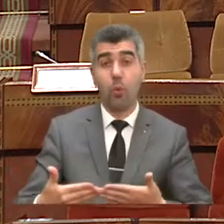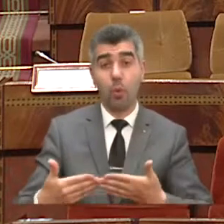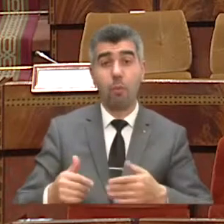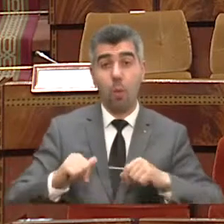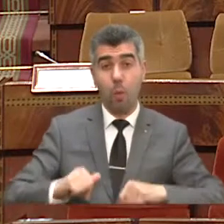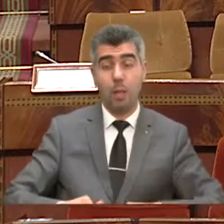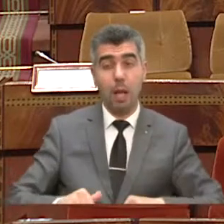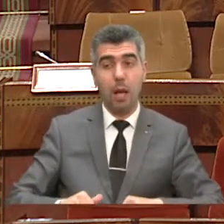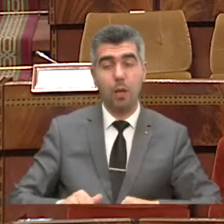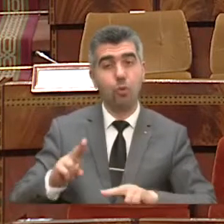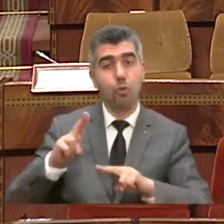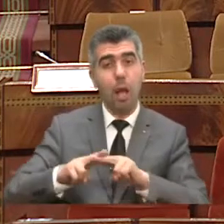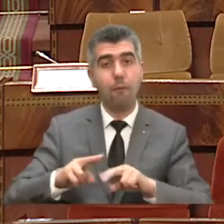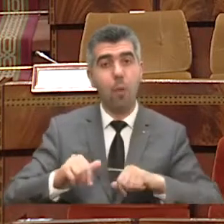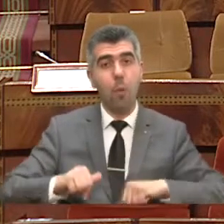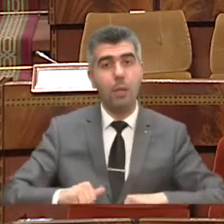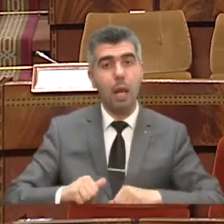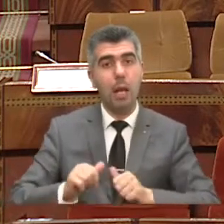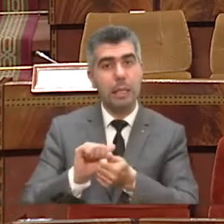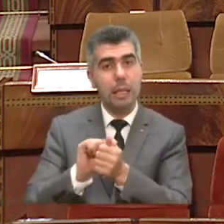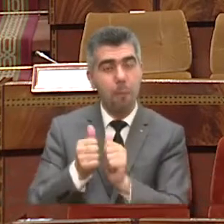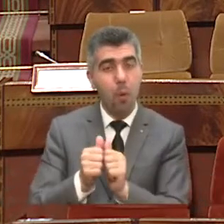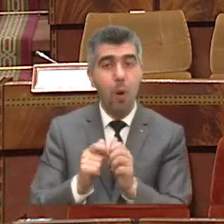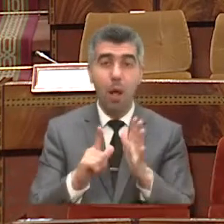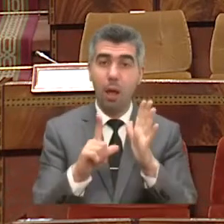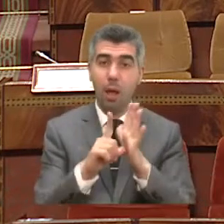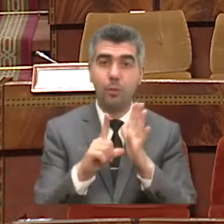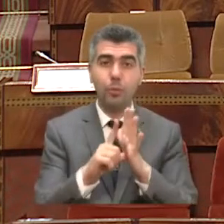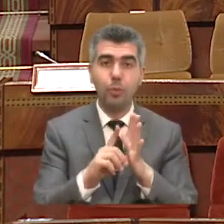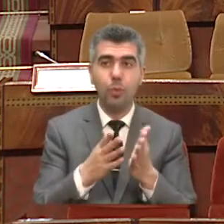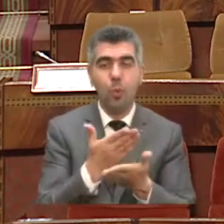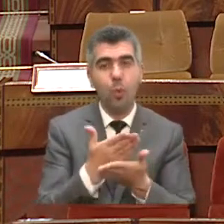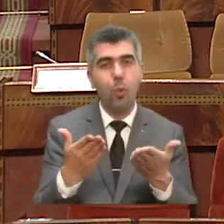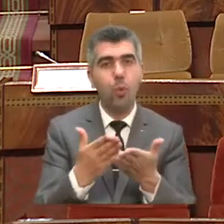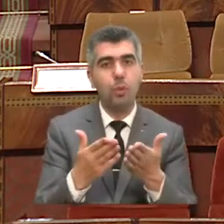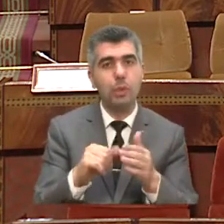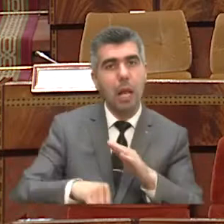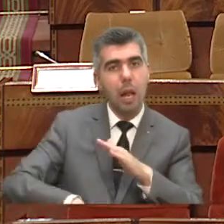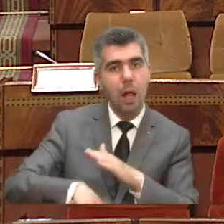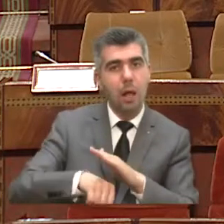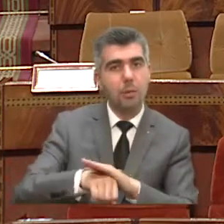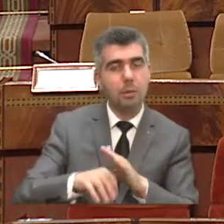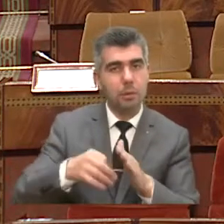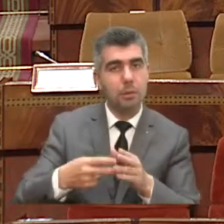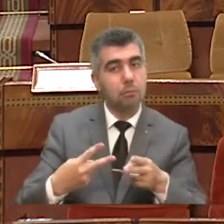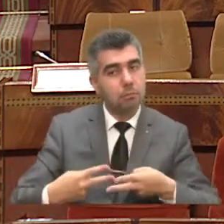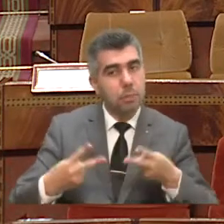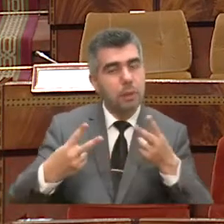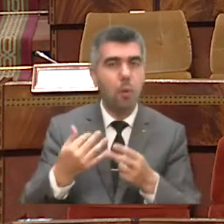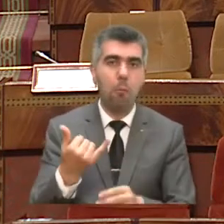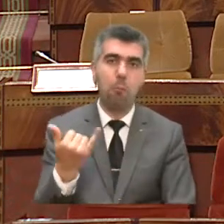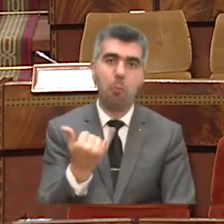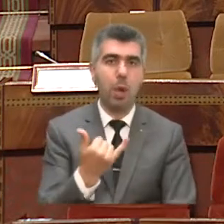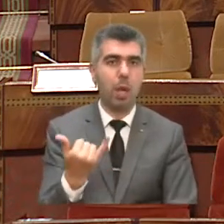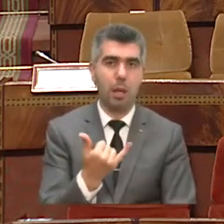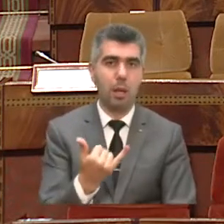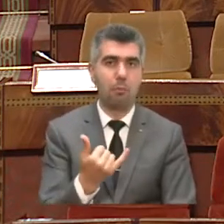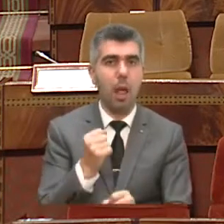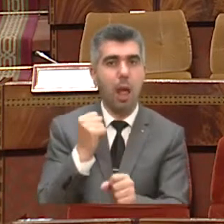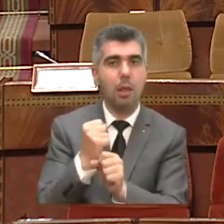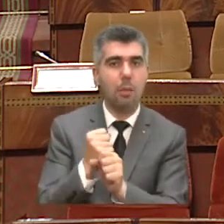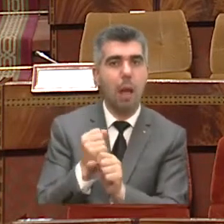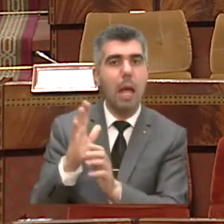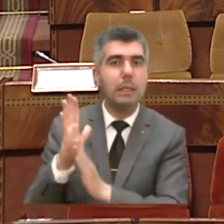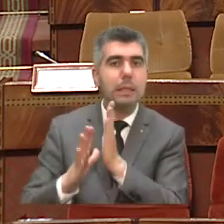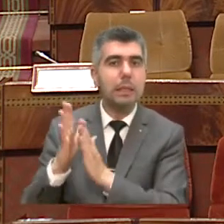الاشراف ديال الوزاره ديالكم، خص قانون خاص لتسيير هذه المرافق، هذا خصو يخرج للحيز الوجود. ما نبقاوش نشتغلوا بهذه العبثيه